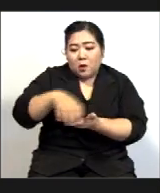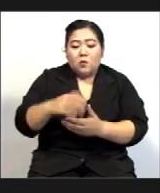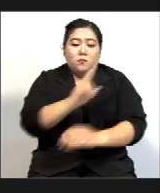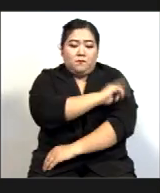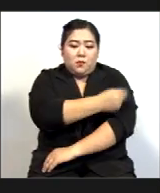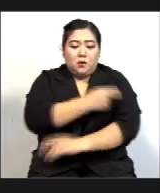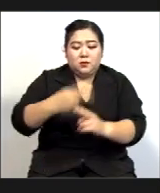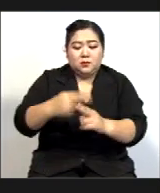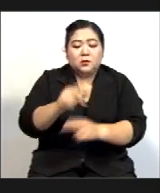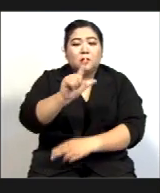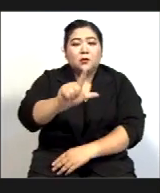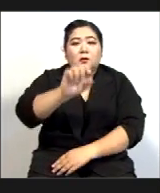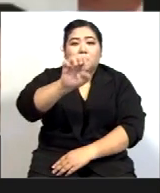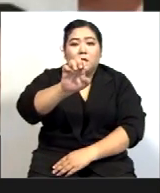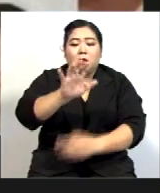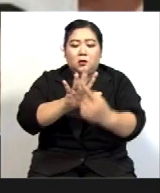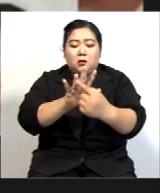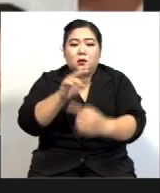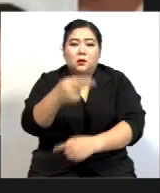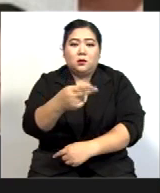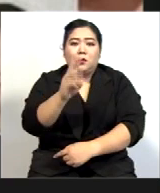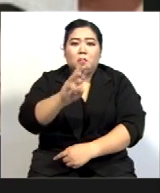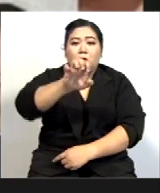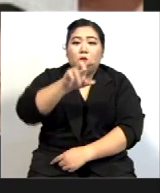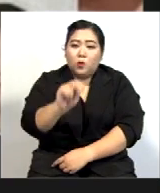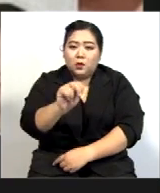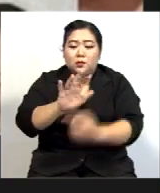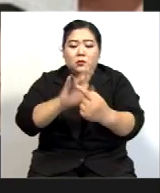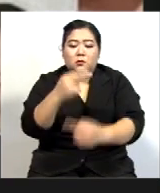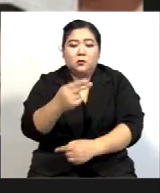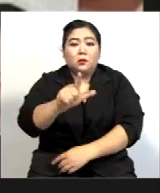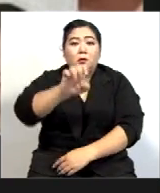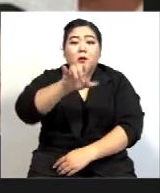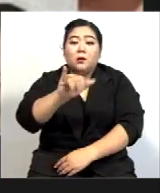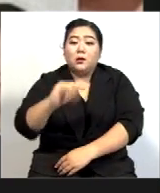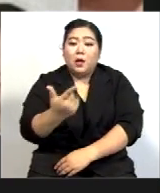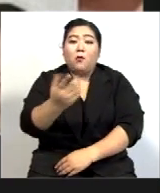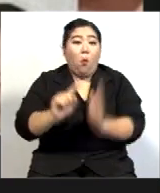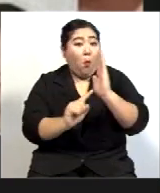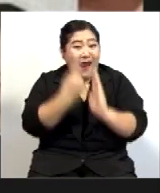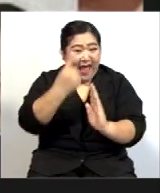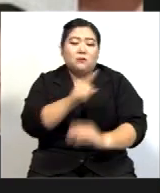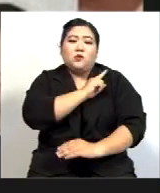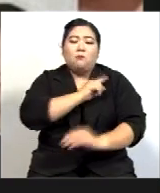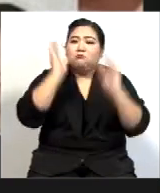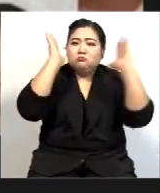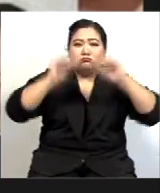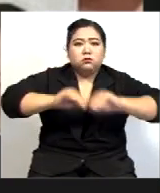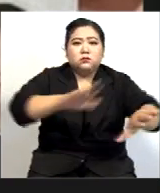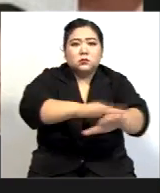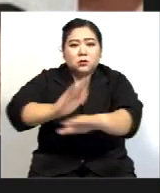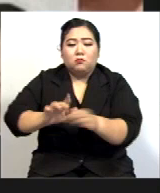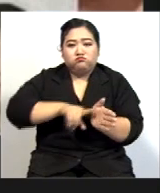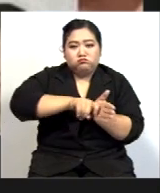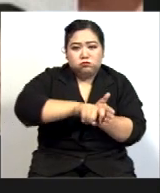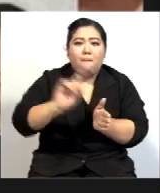พทย์หลี่หวนเหลียงซึ่งเป็นแพทย์ชาวจีนคนแรกที่ออกมาเตือนเกี่ยวกับการแพร่ระบาดของไวรัสโคโรนาสายพันธุ์ใหม่ได้เสีย